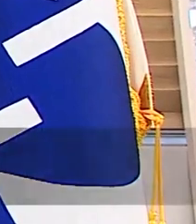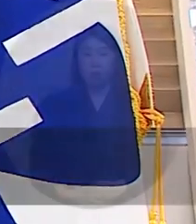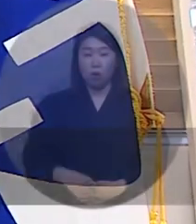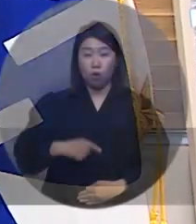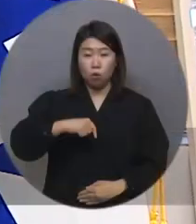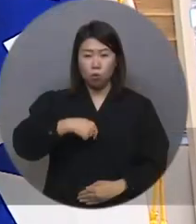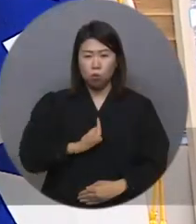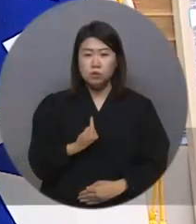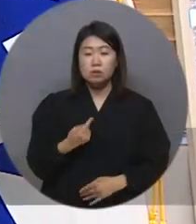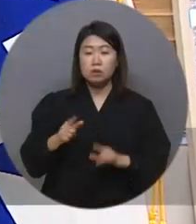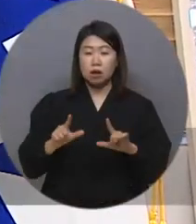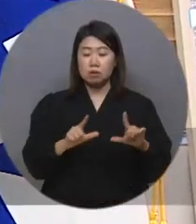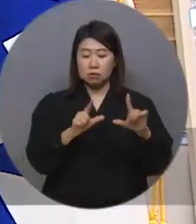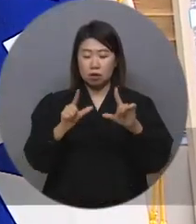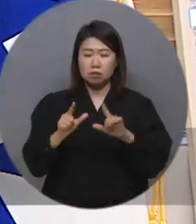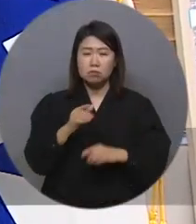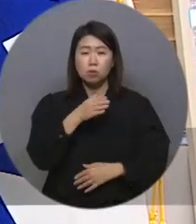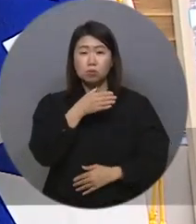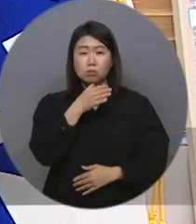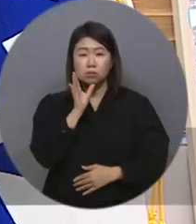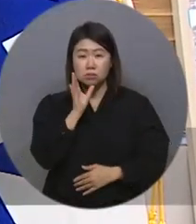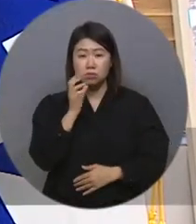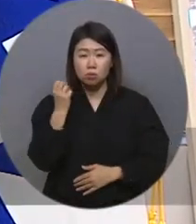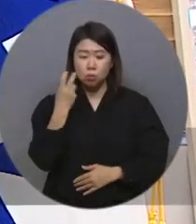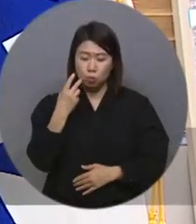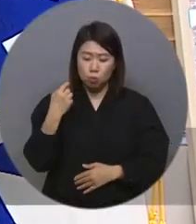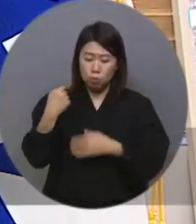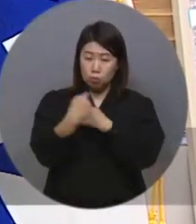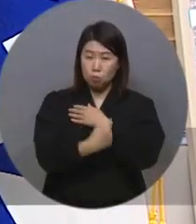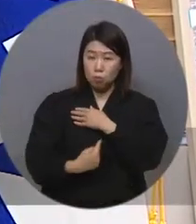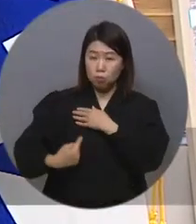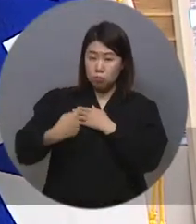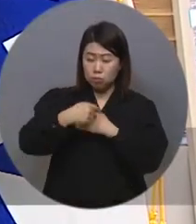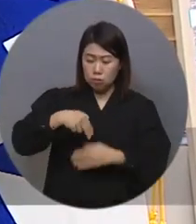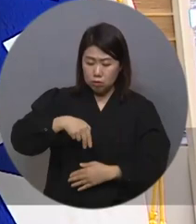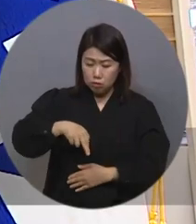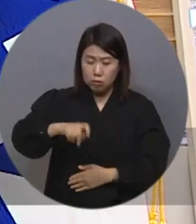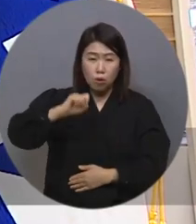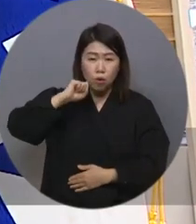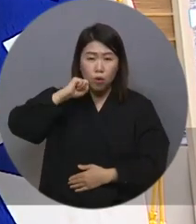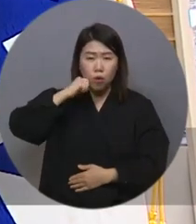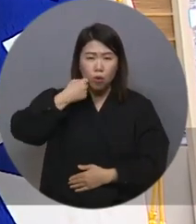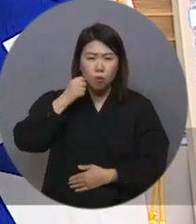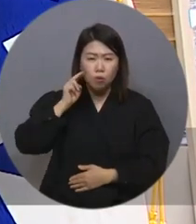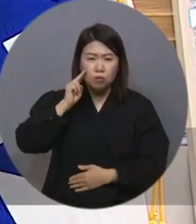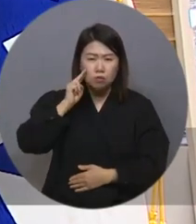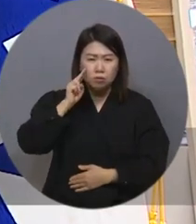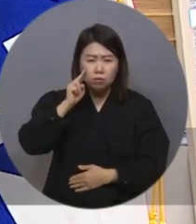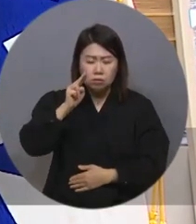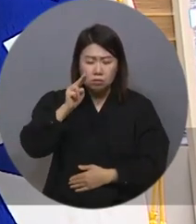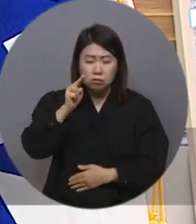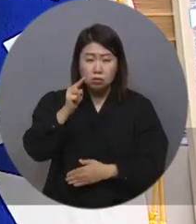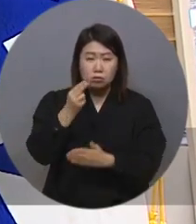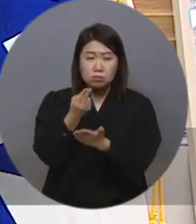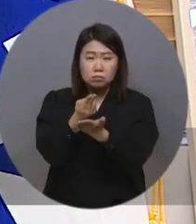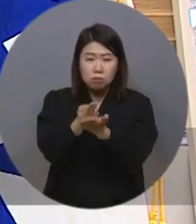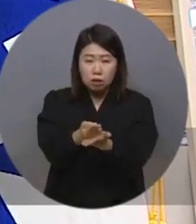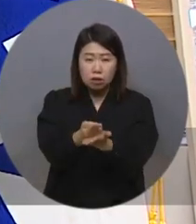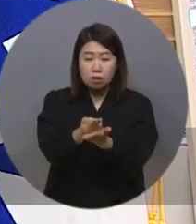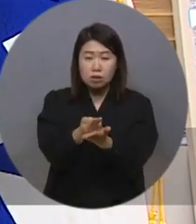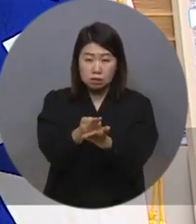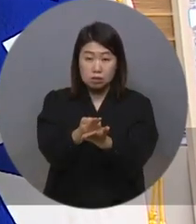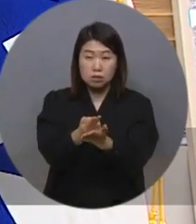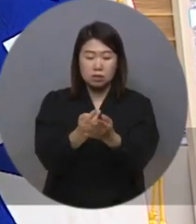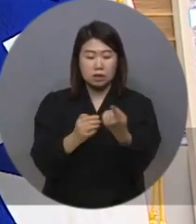혼자 사는 어르신이나 거동이 어려운 중증 환자 그 1인